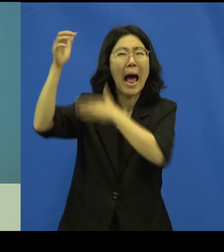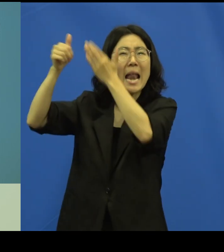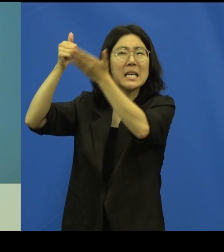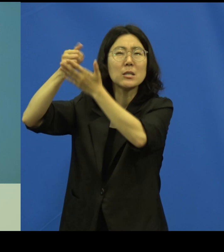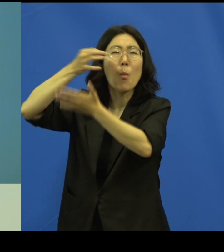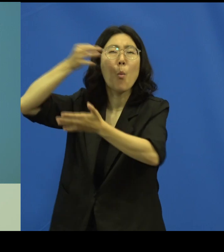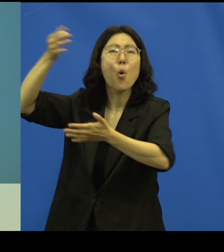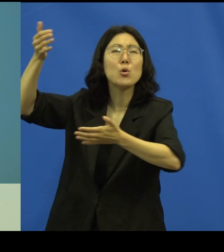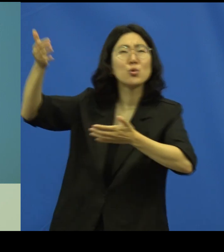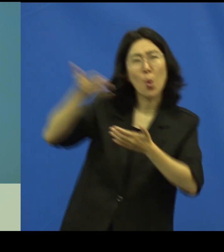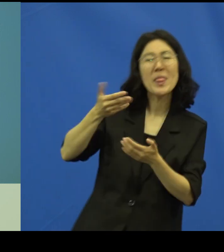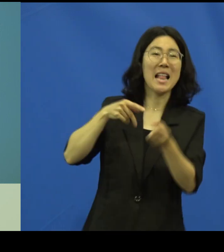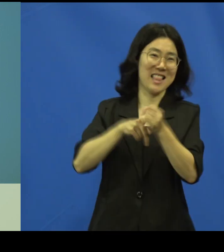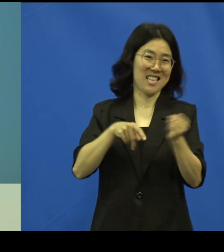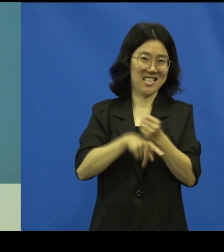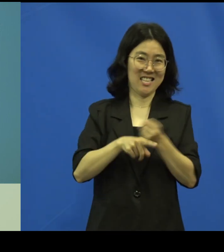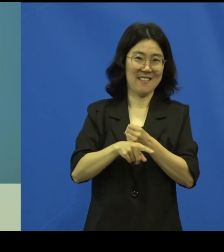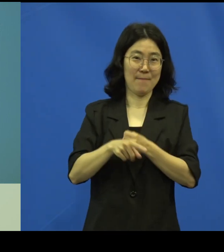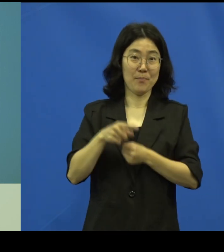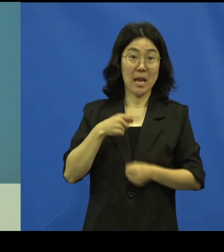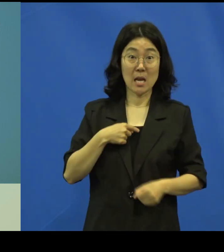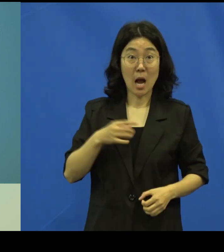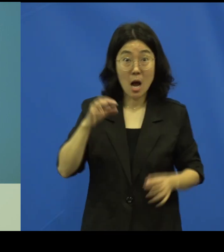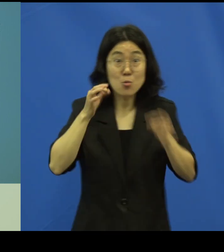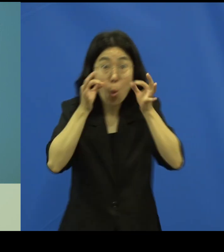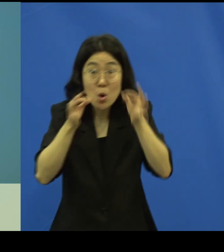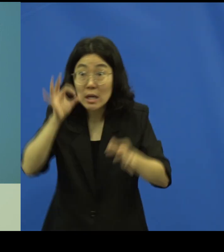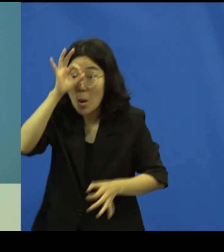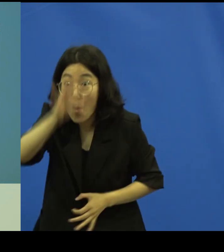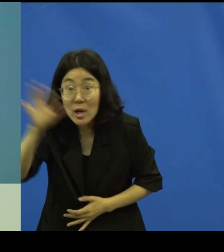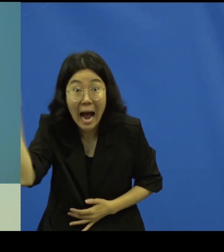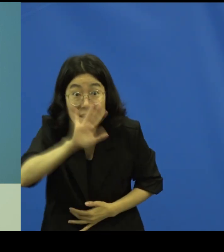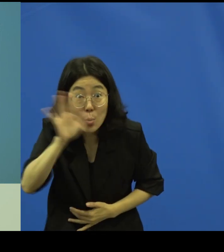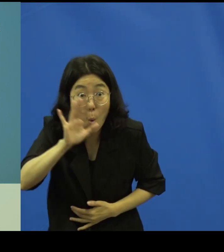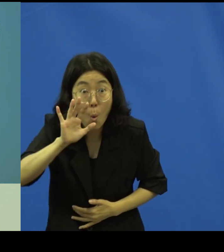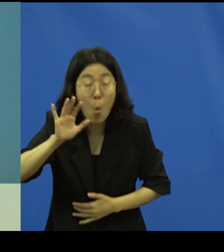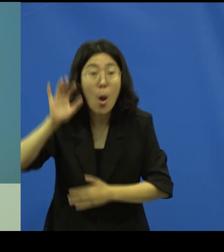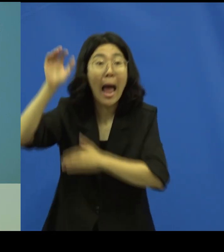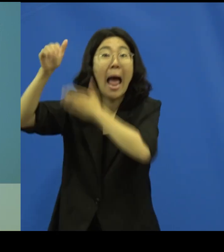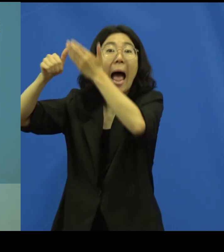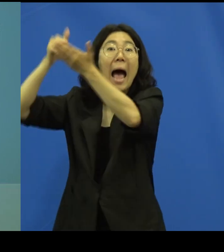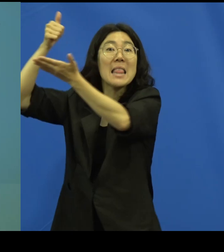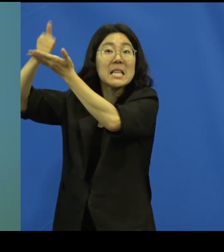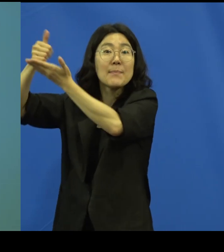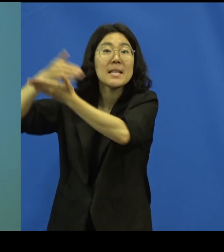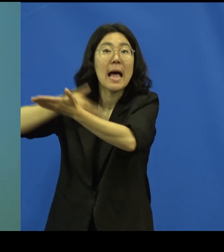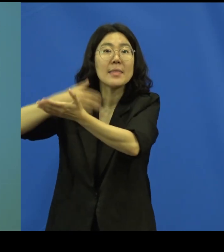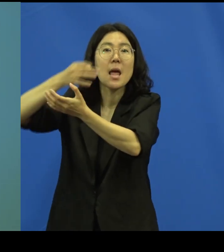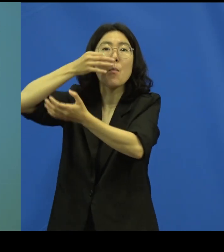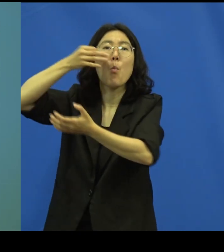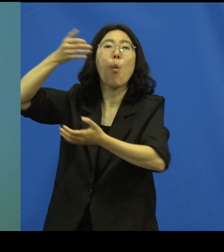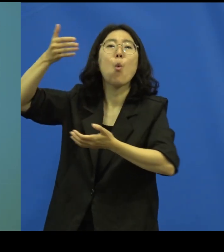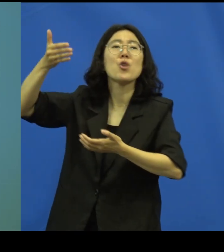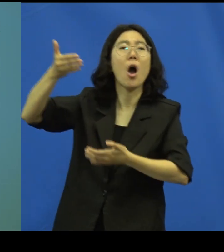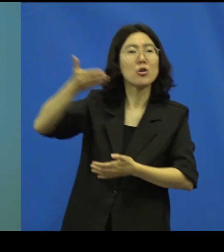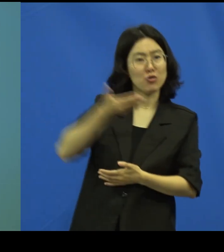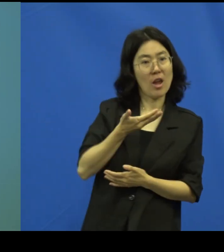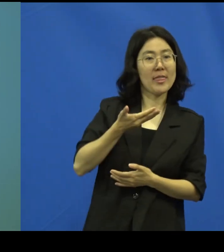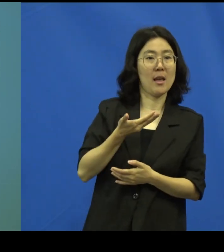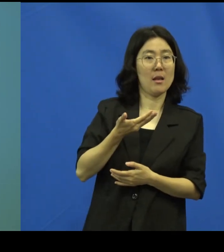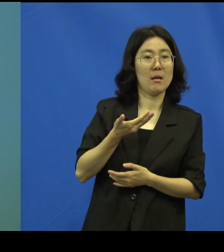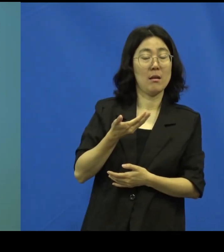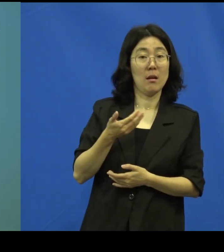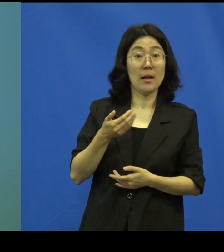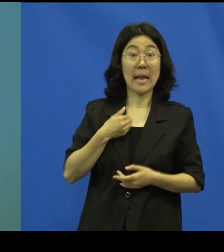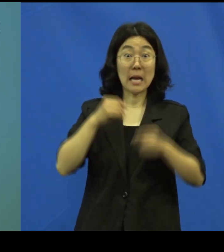보여진다라는 거죠. 하나님이 보여주시는 것. 내가 보는 것은 한계가 있습니다. 하나님이 보여주시지 않으면 우리의 눈은